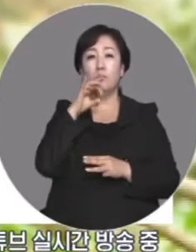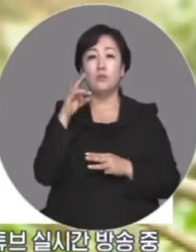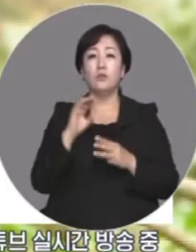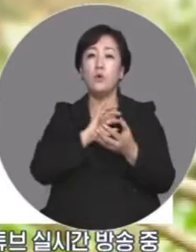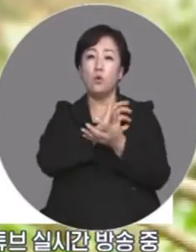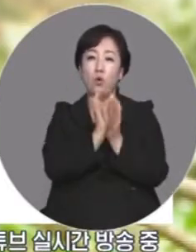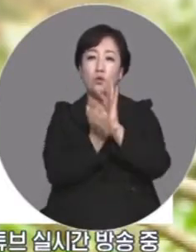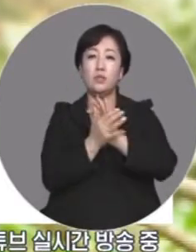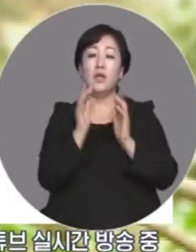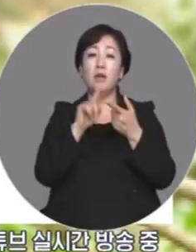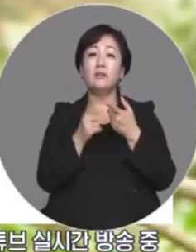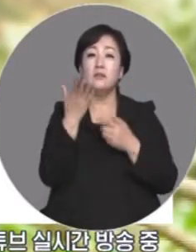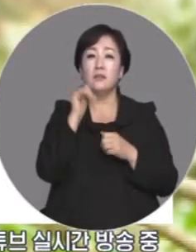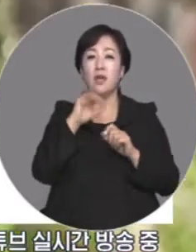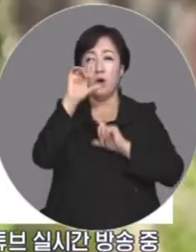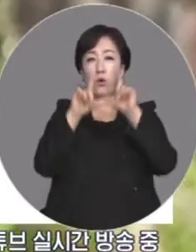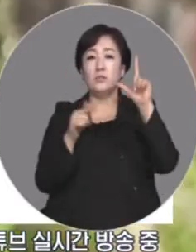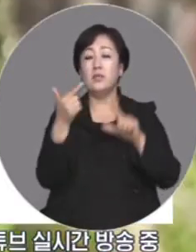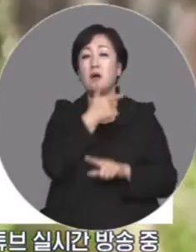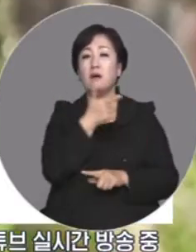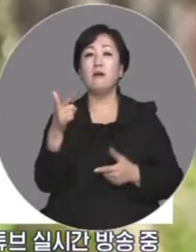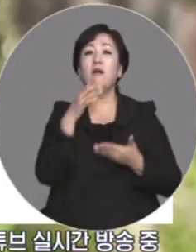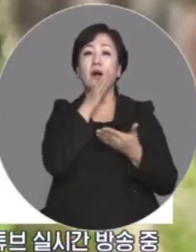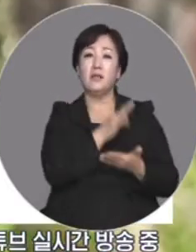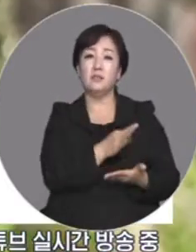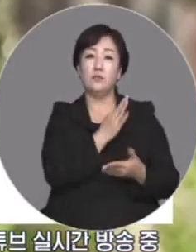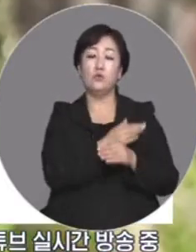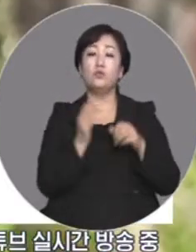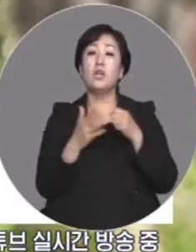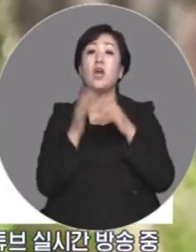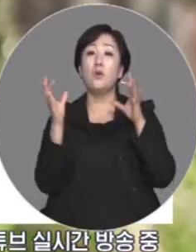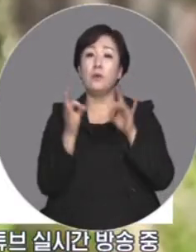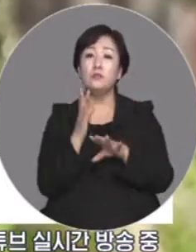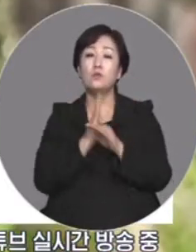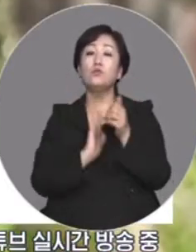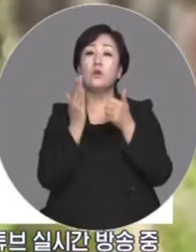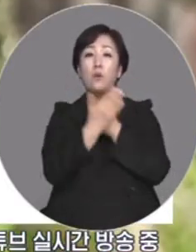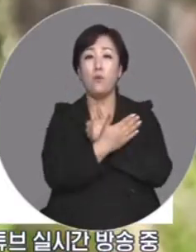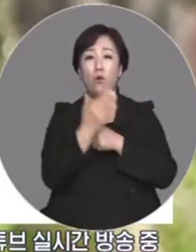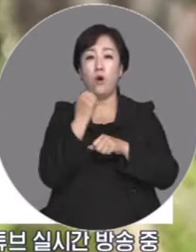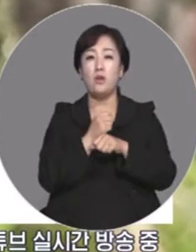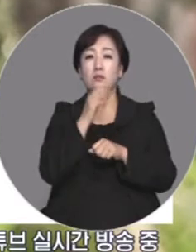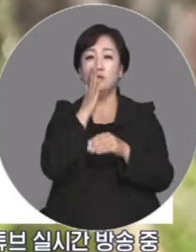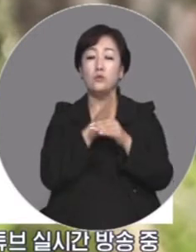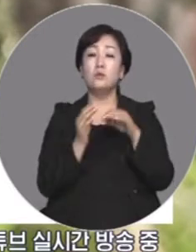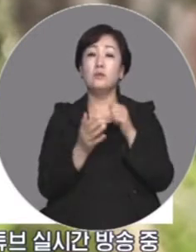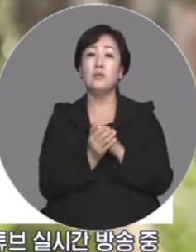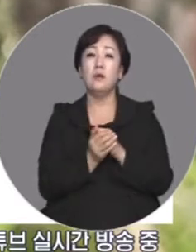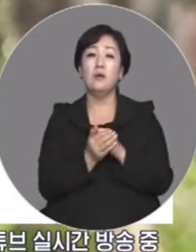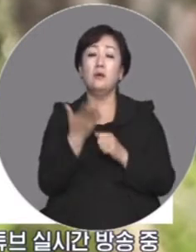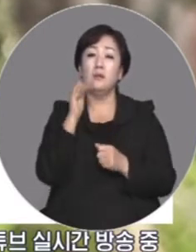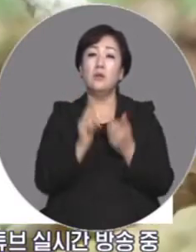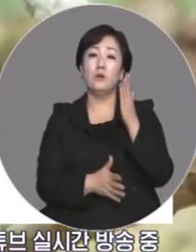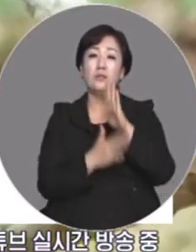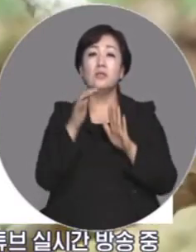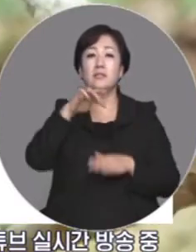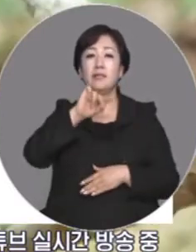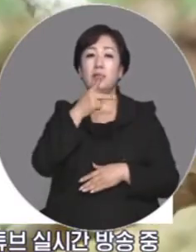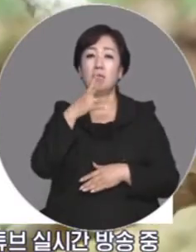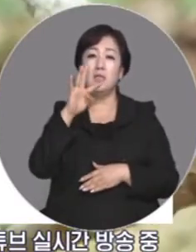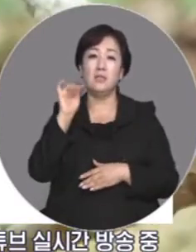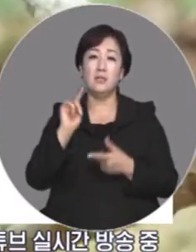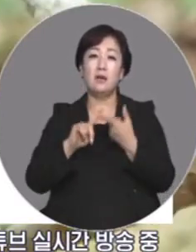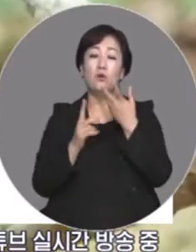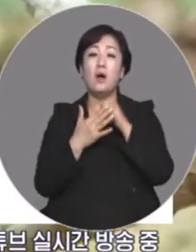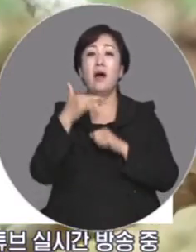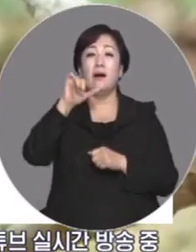잘 되지 않는 데다 관상 가치가 높아 멸종 위기 야생생물로 보호받고 있습니다. 울산시는 지리산과